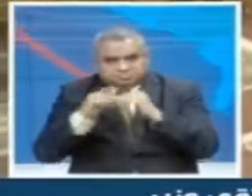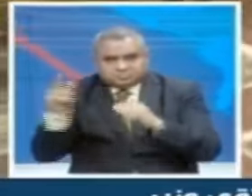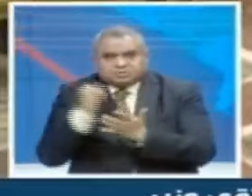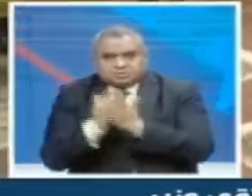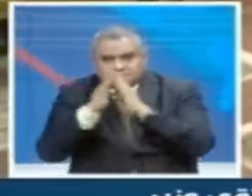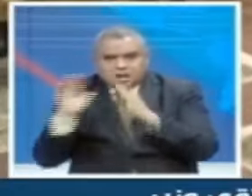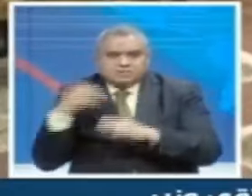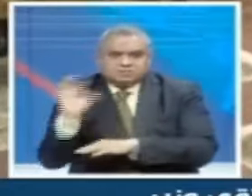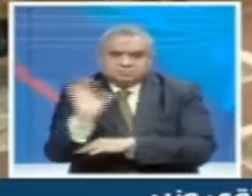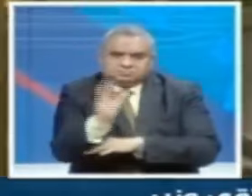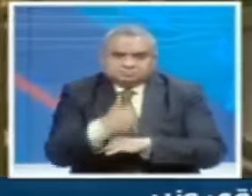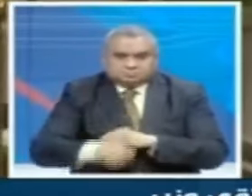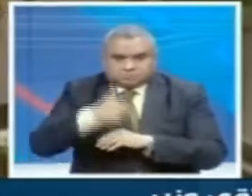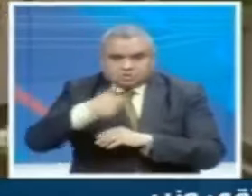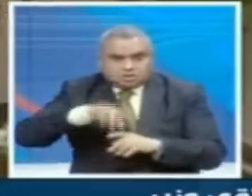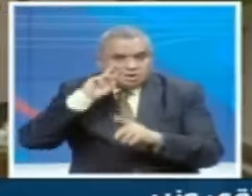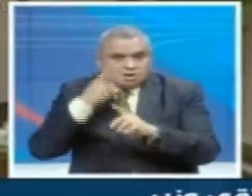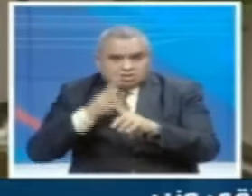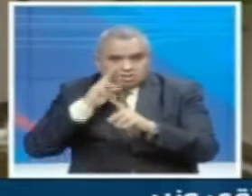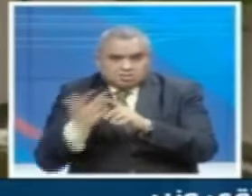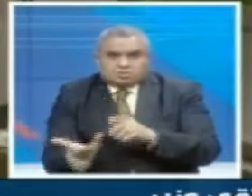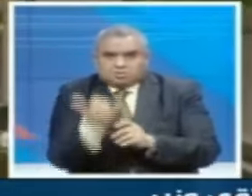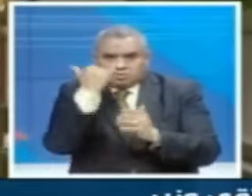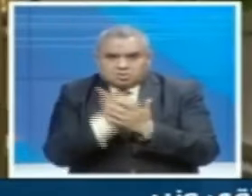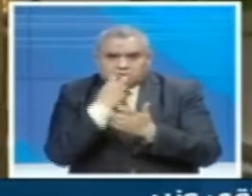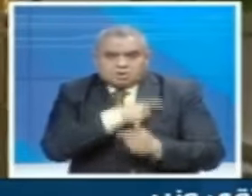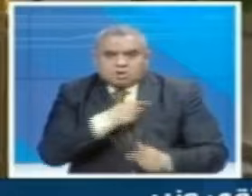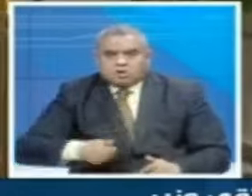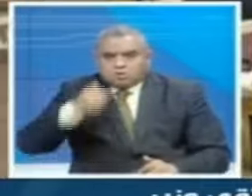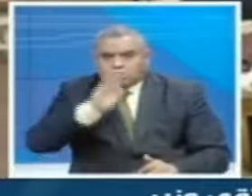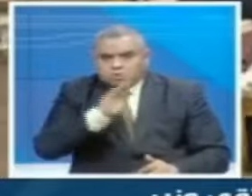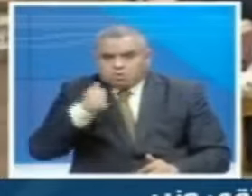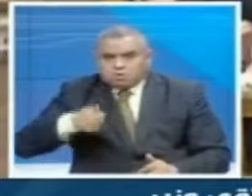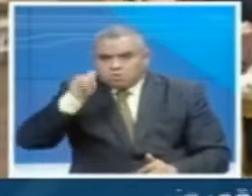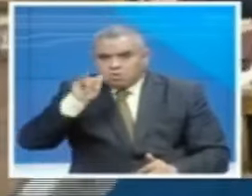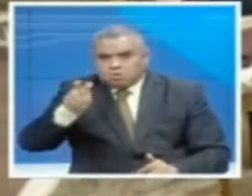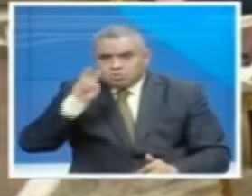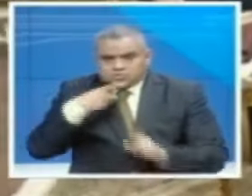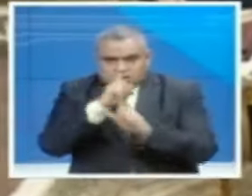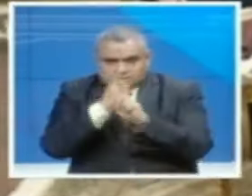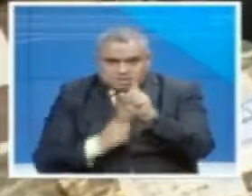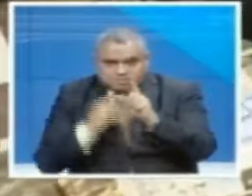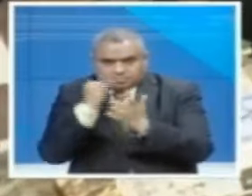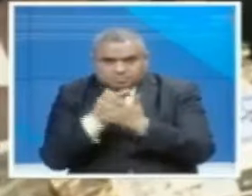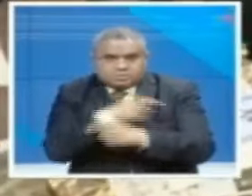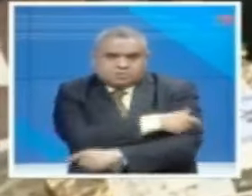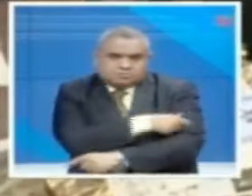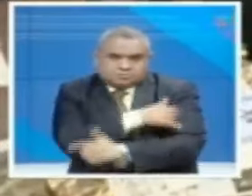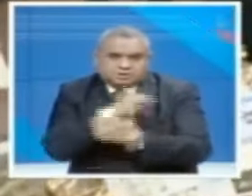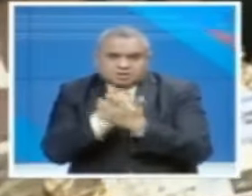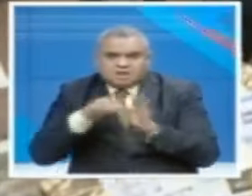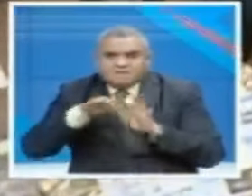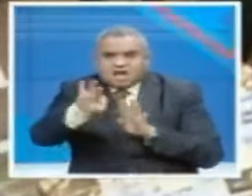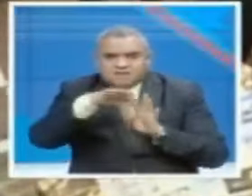الإقليمي والدولي. حضر اللقاء الفريق أسامة عسكر رئيس أركان حرب القوات المسلحة وعدد